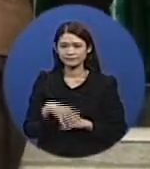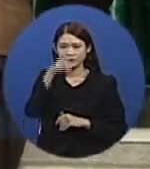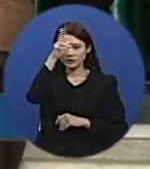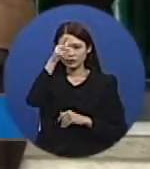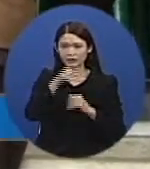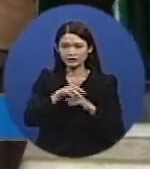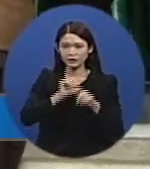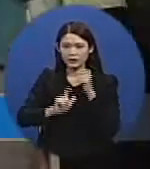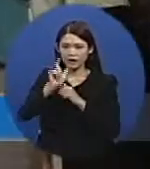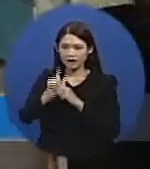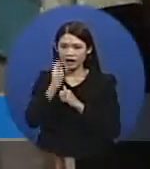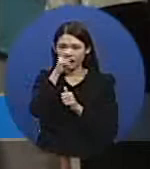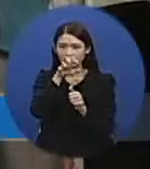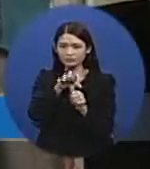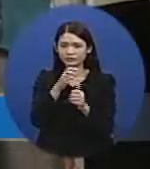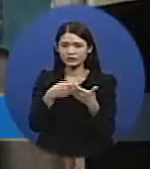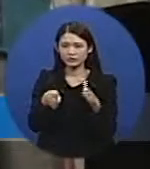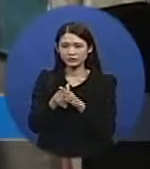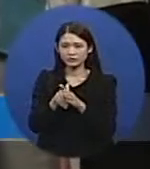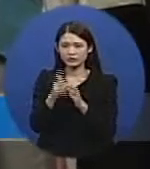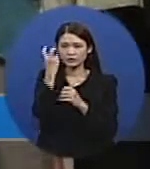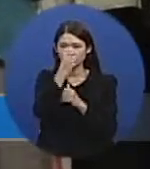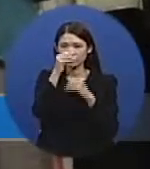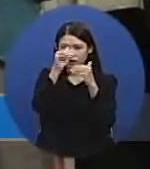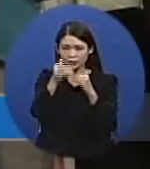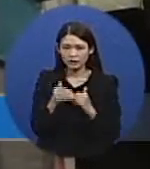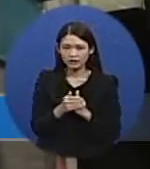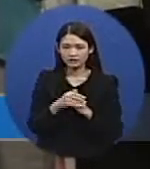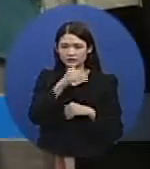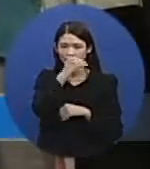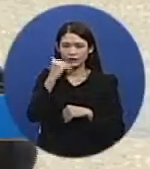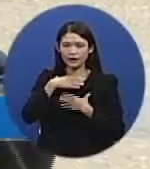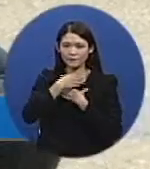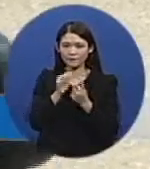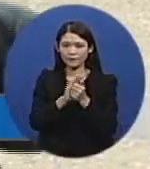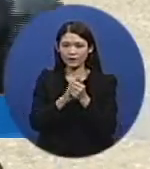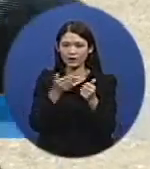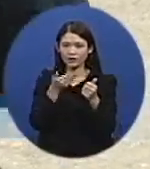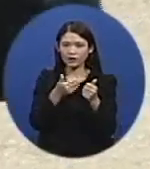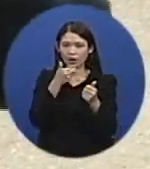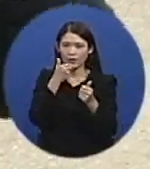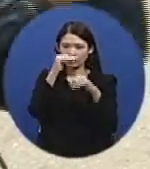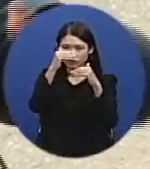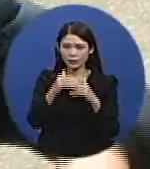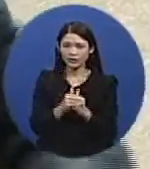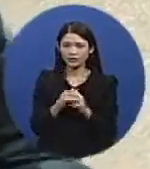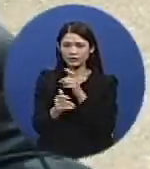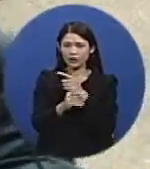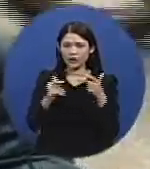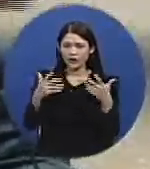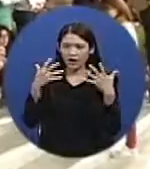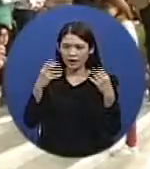경찰이 강압 수사를 강행하는 것을 비롯해 조사 과정에서 정당한 편의가 이뤄지지 않은 경우까지